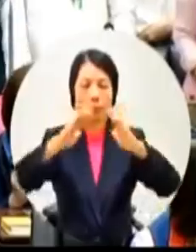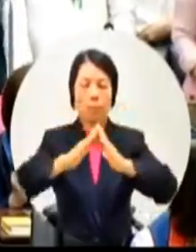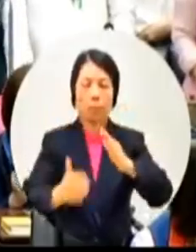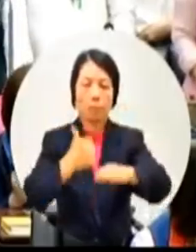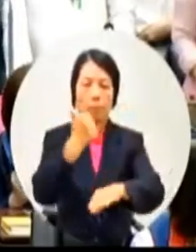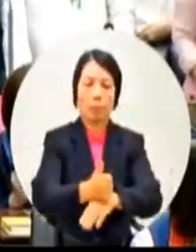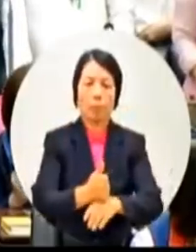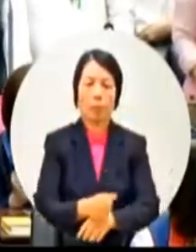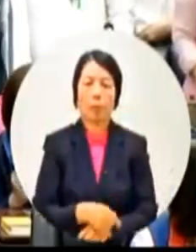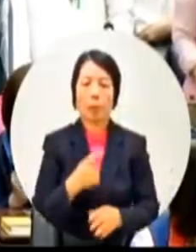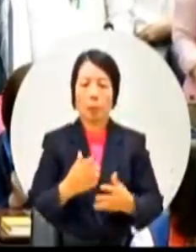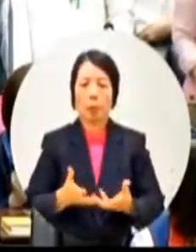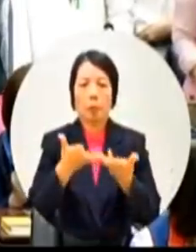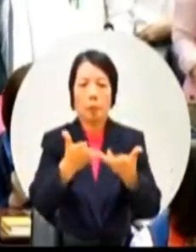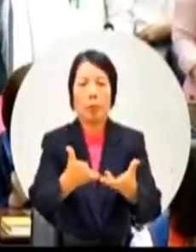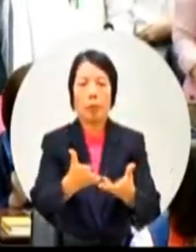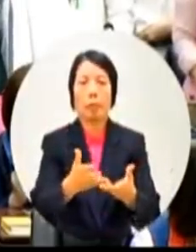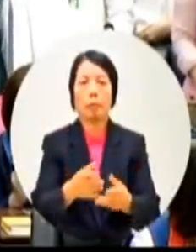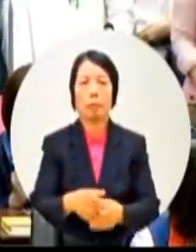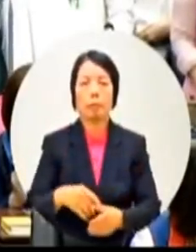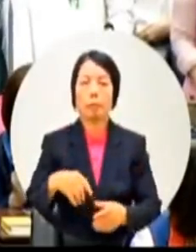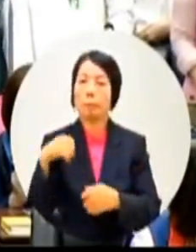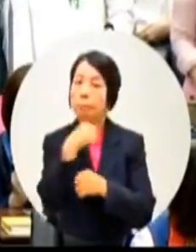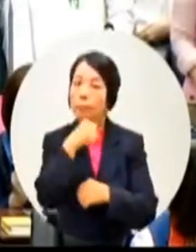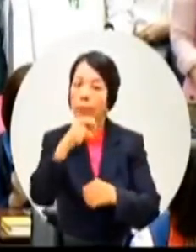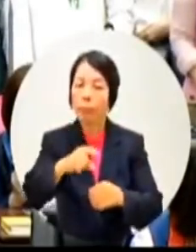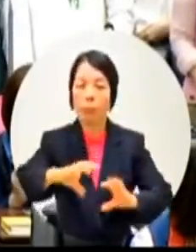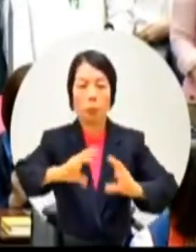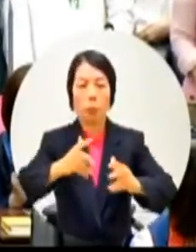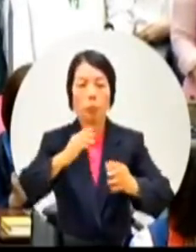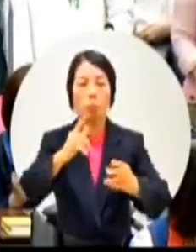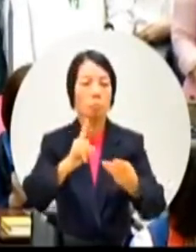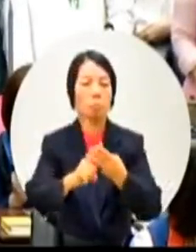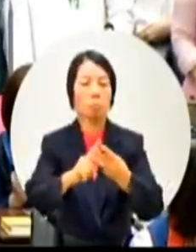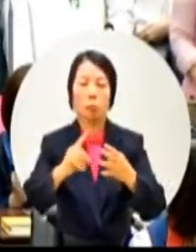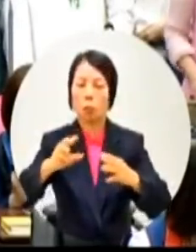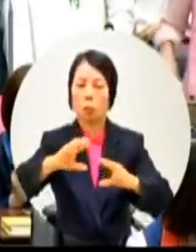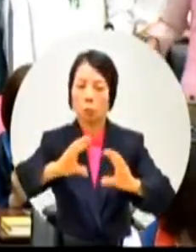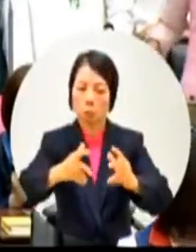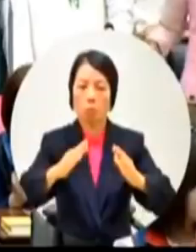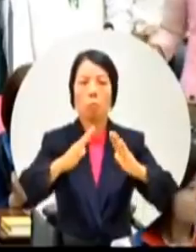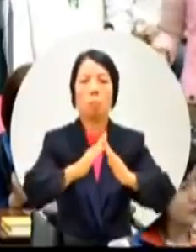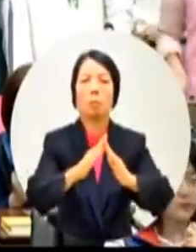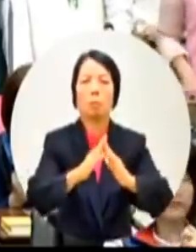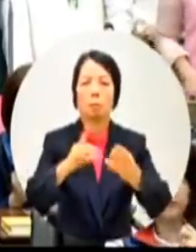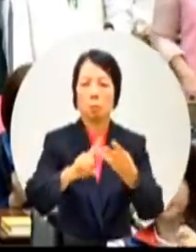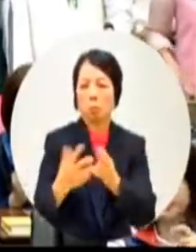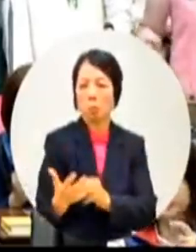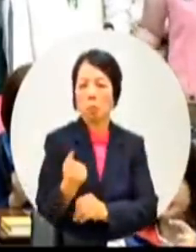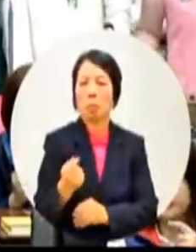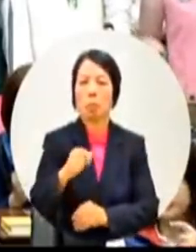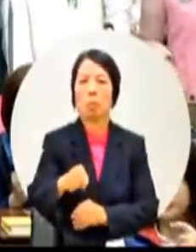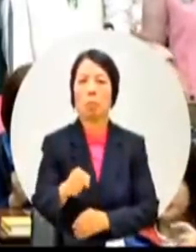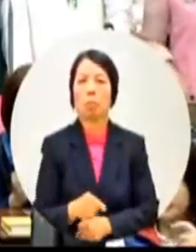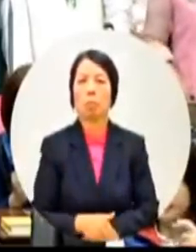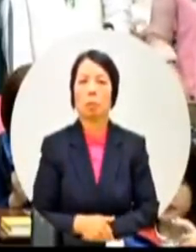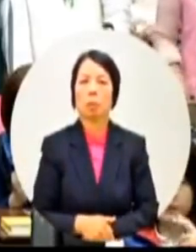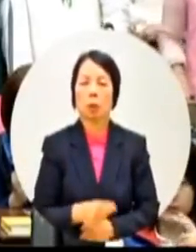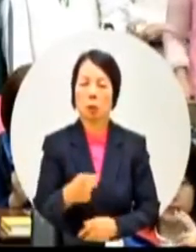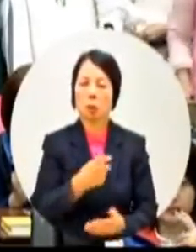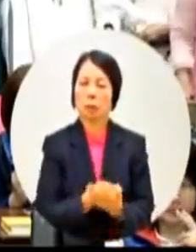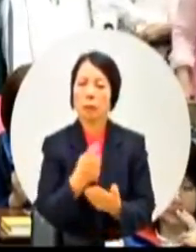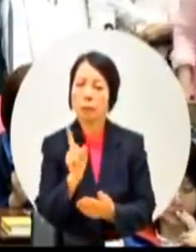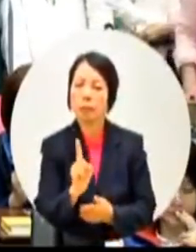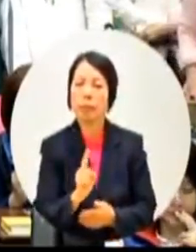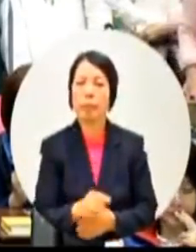利益，咱的国家安全？哦，就是说有九二面报已经严重了呢。那如果我们又出现九二市长，中国台